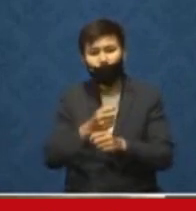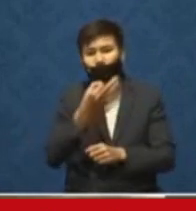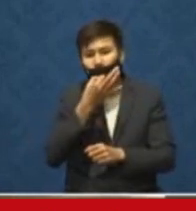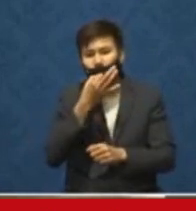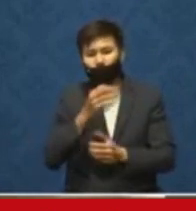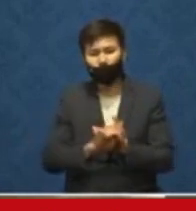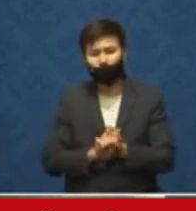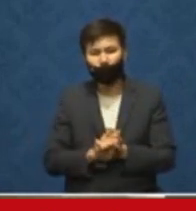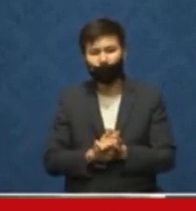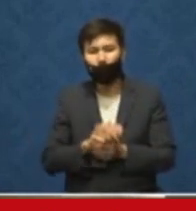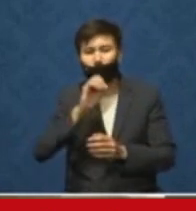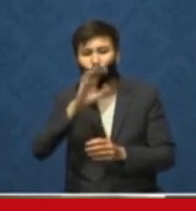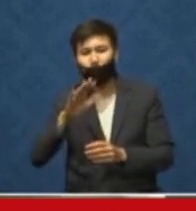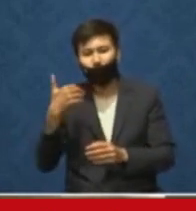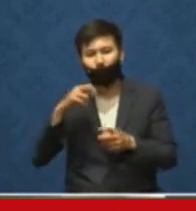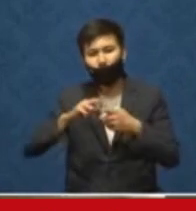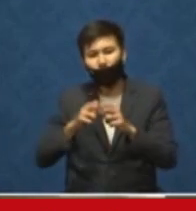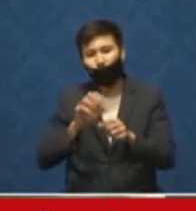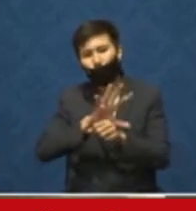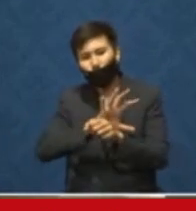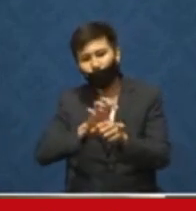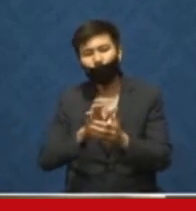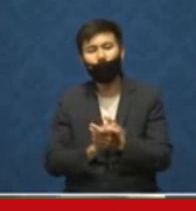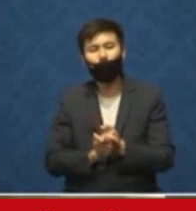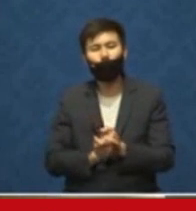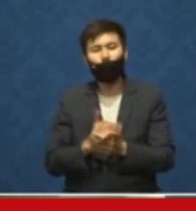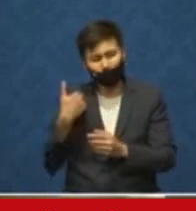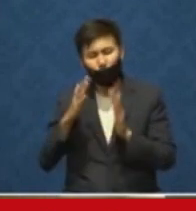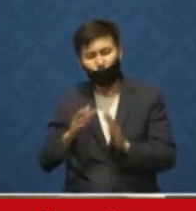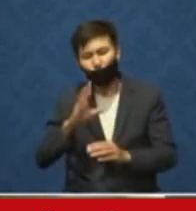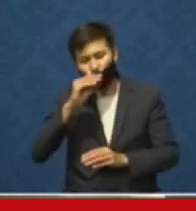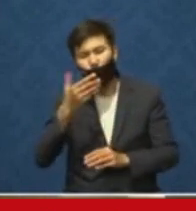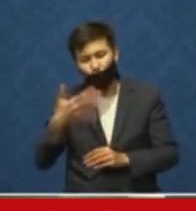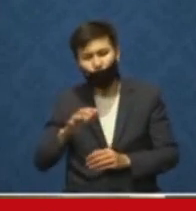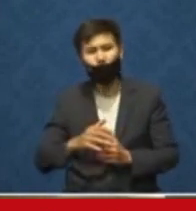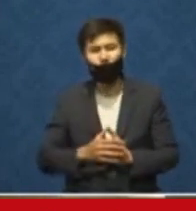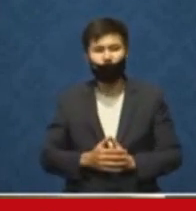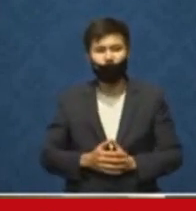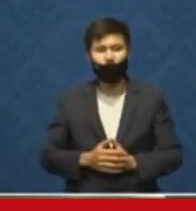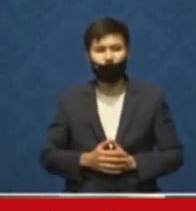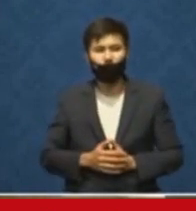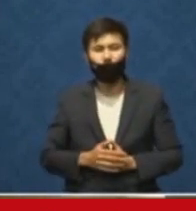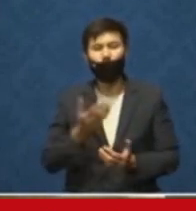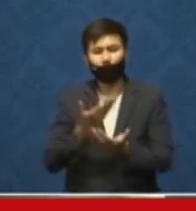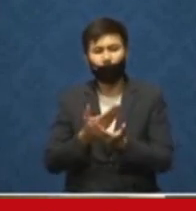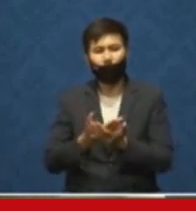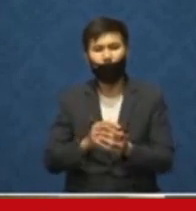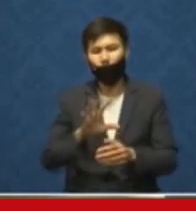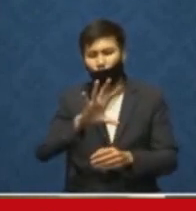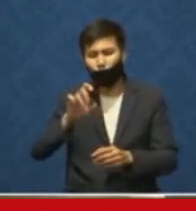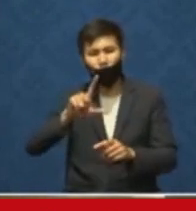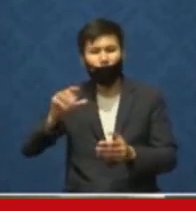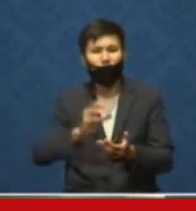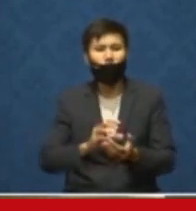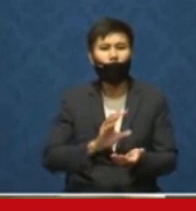เป็นนายกเอาไปทำอะไรครับไปส่งเสริมอาชีพอ้างว่าเพราะคงฮิตก็เอาไปประเสริฐ